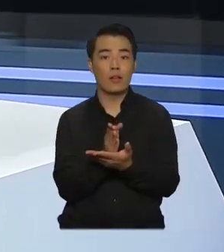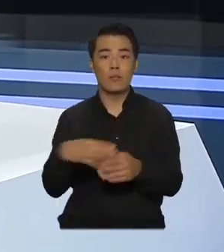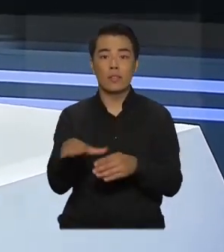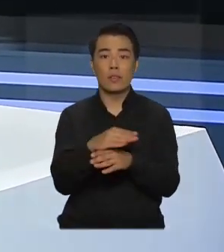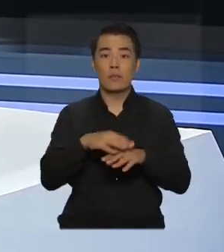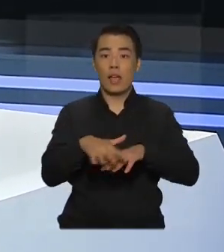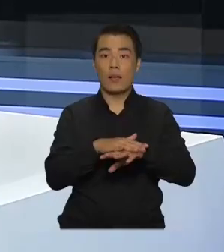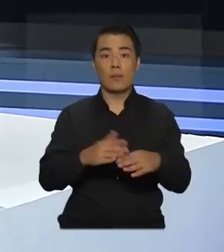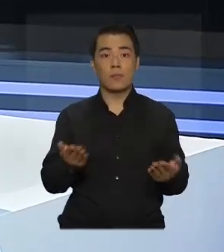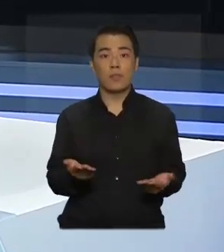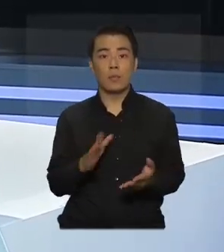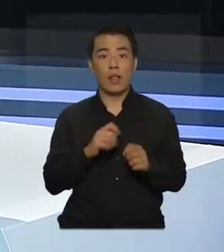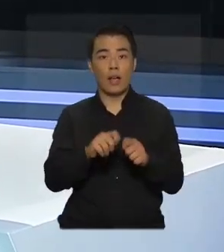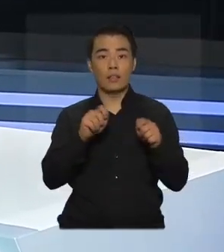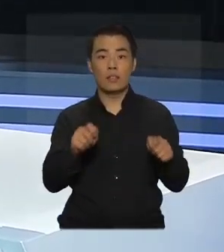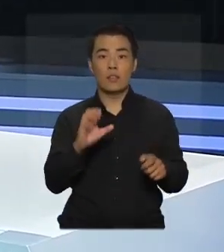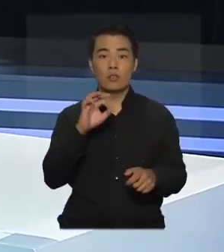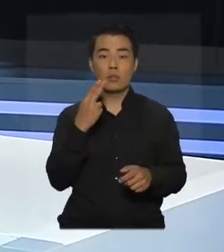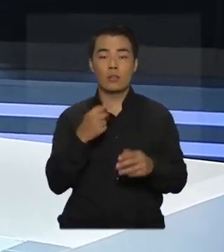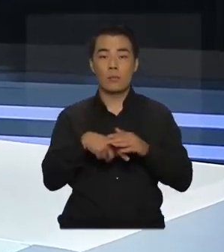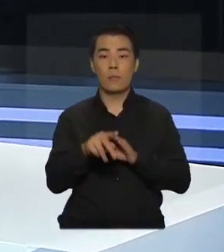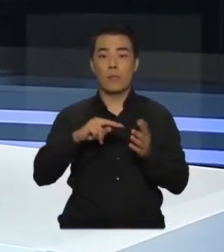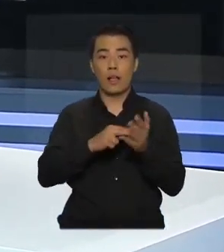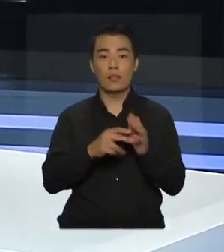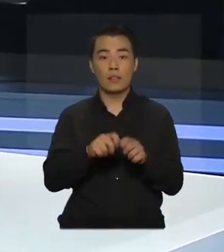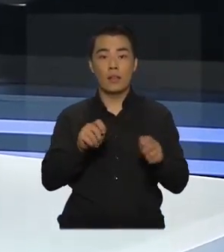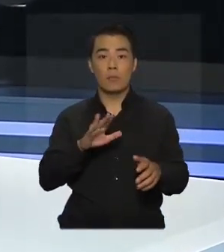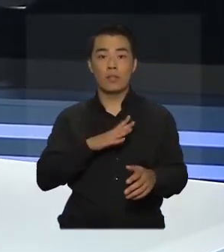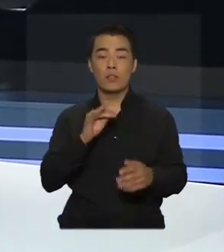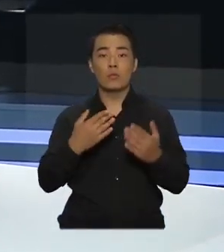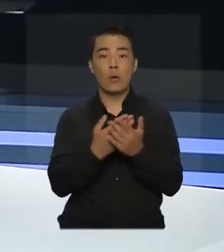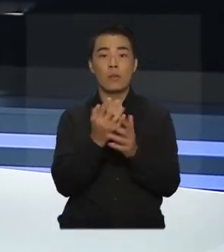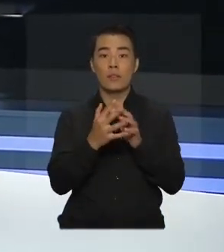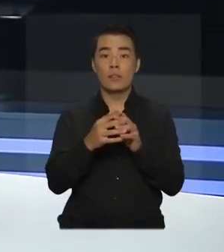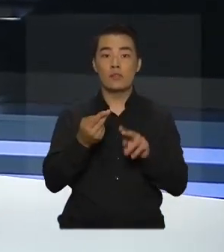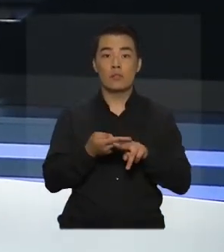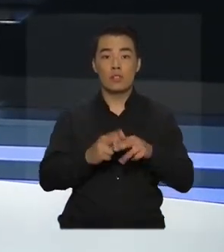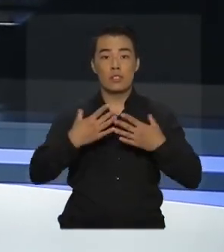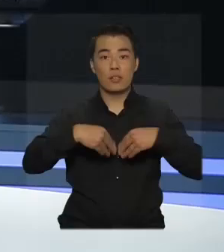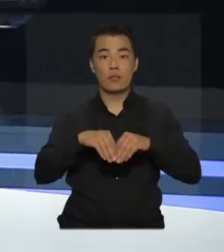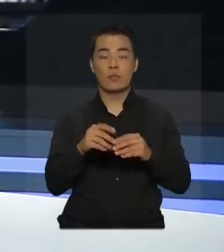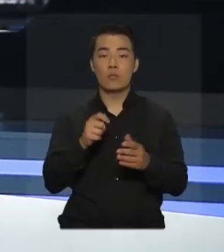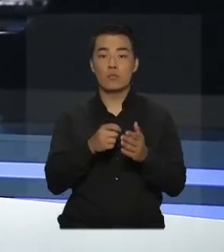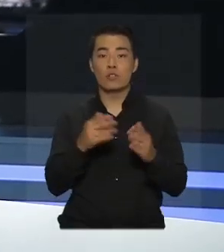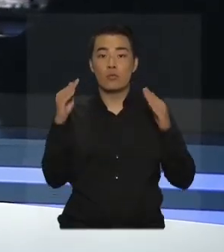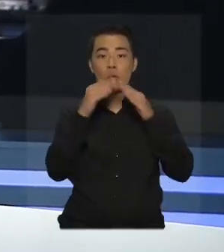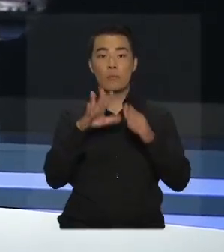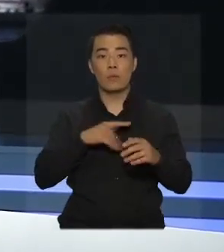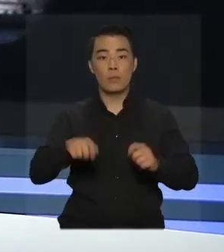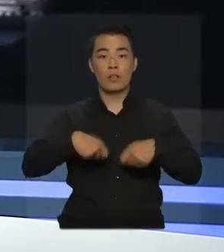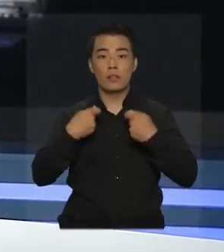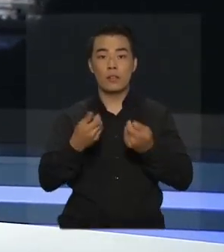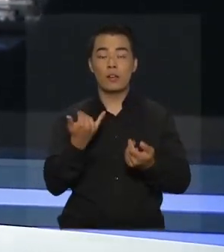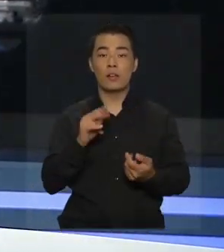многих населенных пунктах открыли новые социальные объекты, а новоселам вручили ключи от жилья. Наши региональные корреспонденты расскажут,